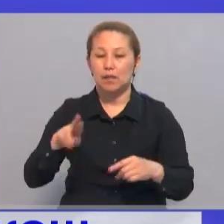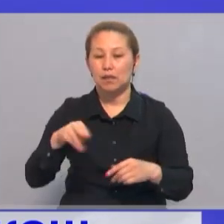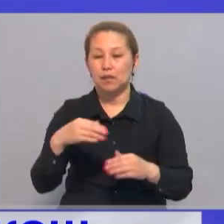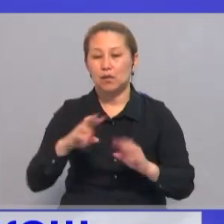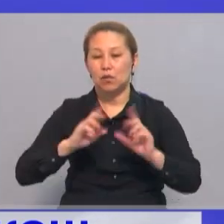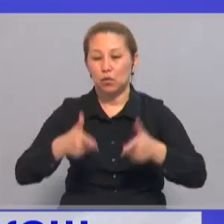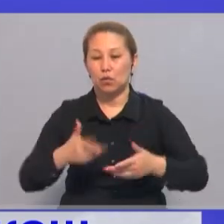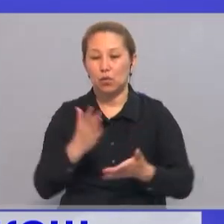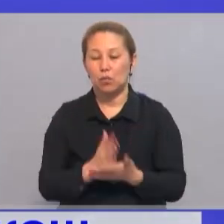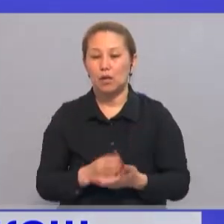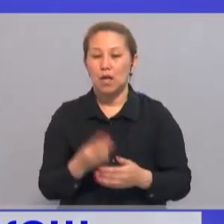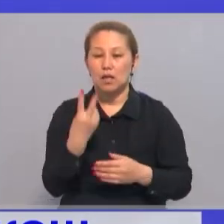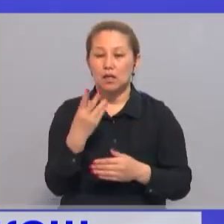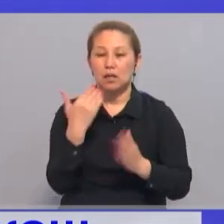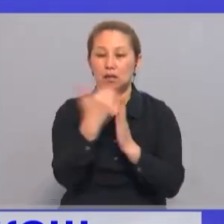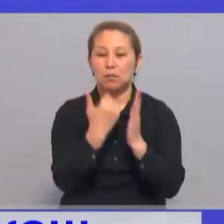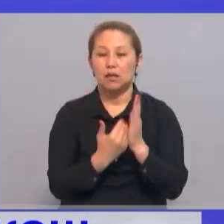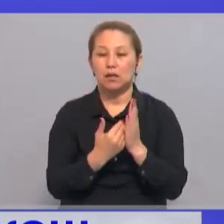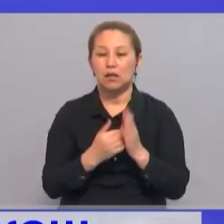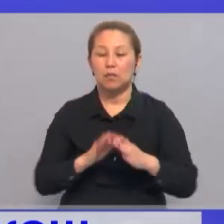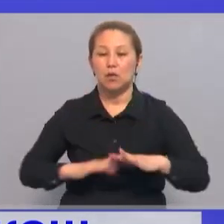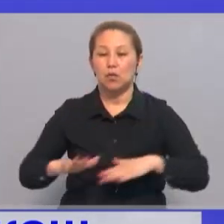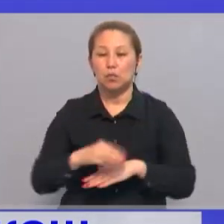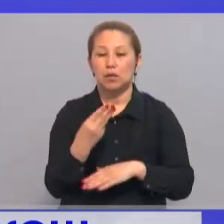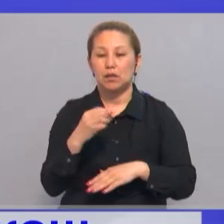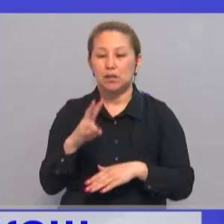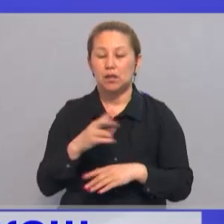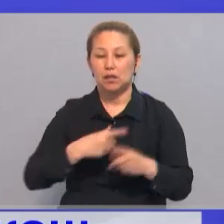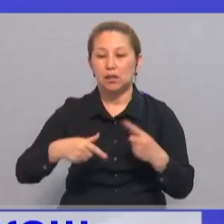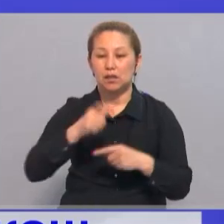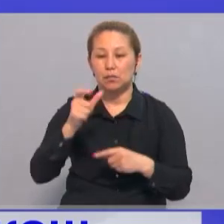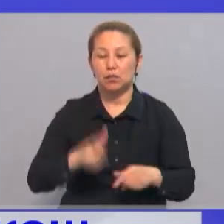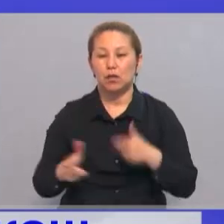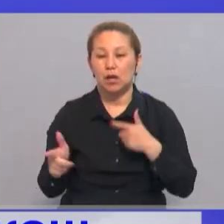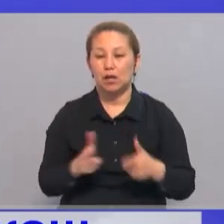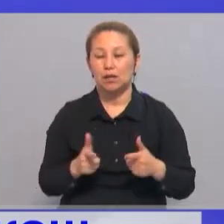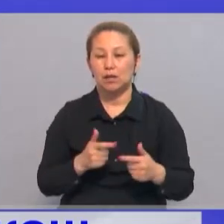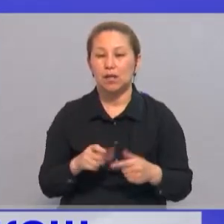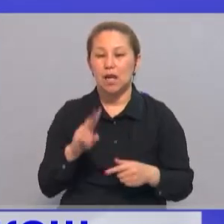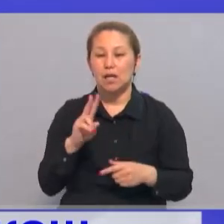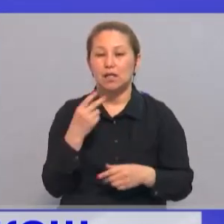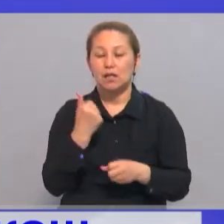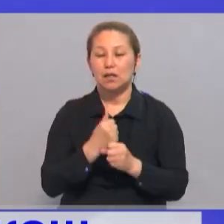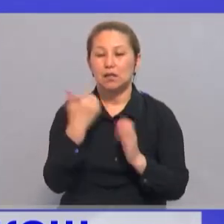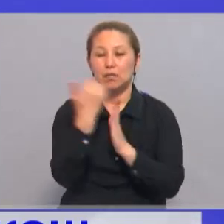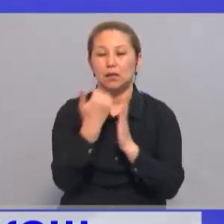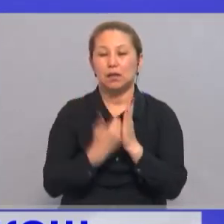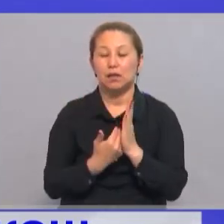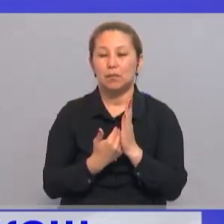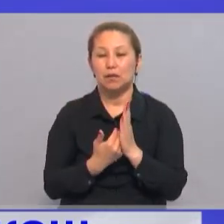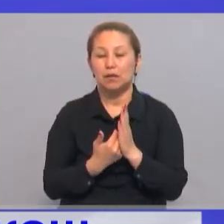отыр. Бұл екі бағдарлама үкіметтің шағын кәсіпорындарға арналған. Біз бұл екі бағдарламаны пайдалану